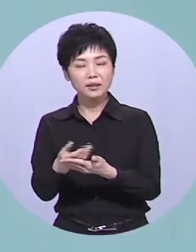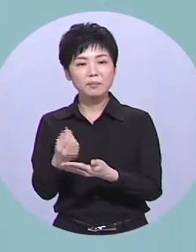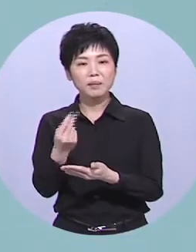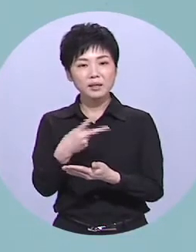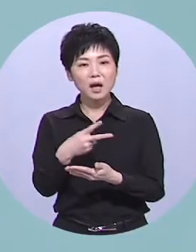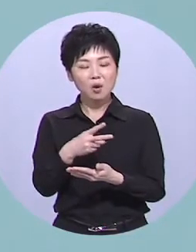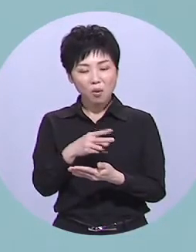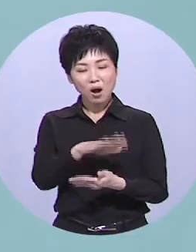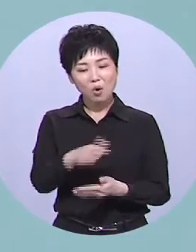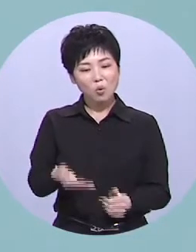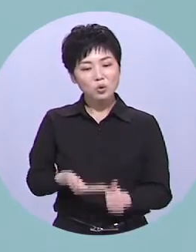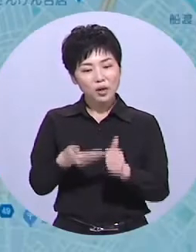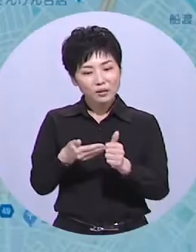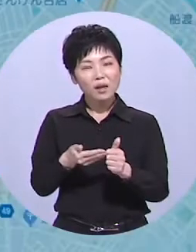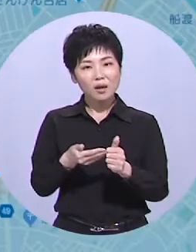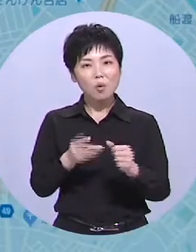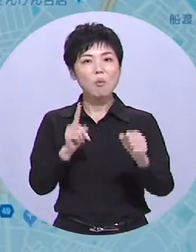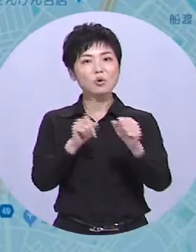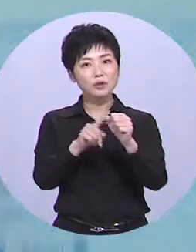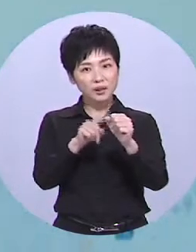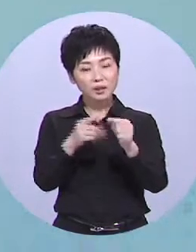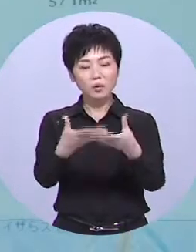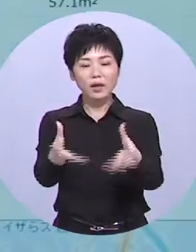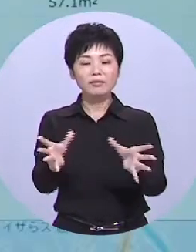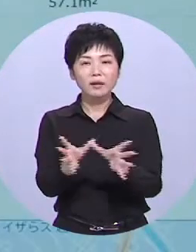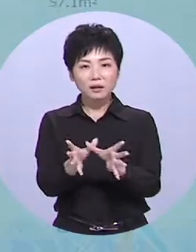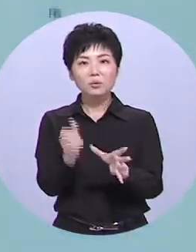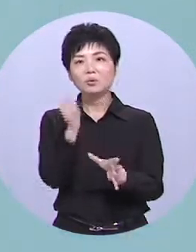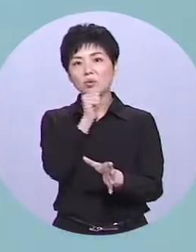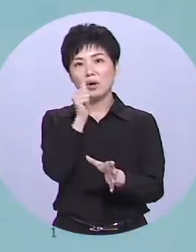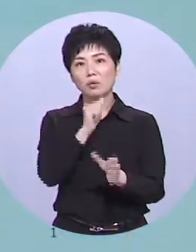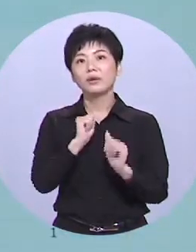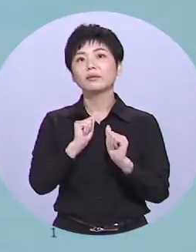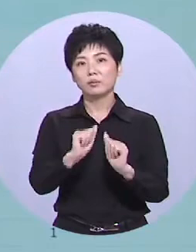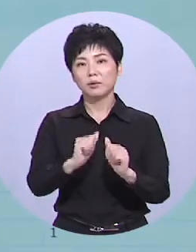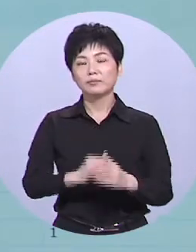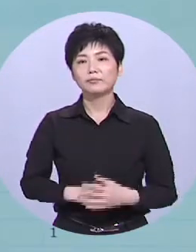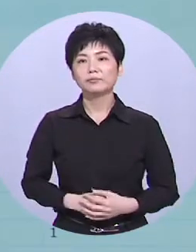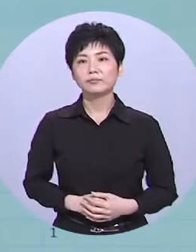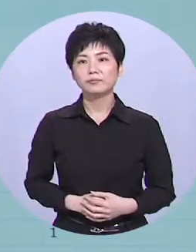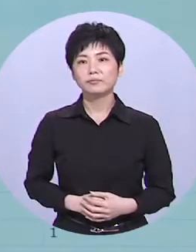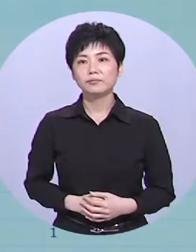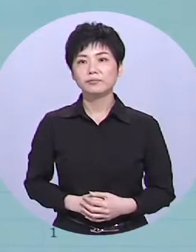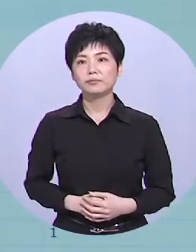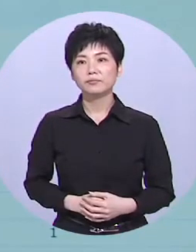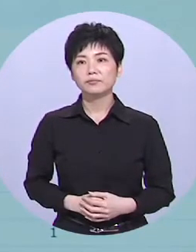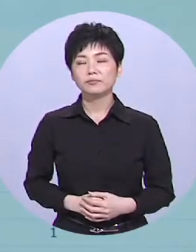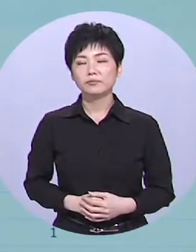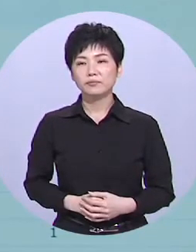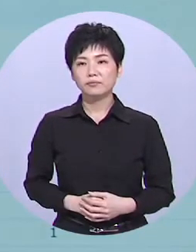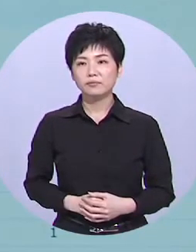子育て支援サービスなどの施設を作る目的を持った団体に空き家を紹介しているんです。